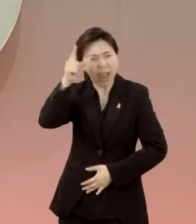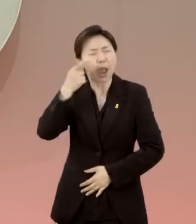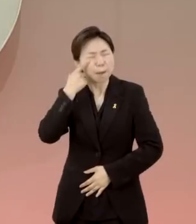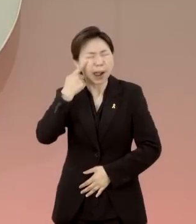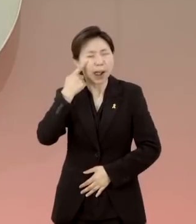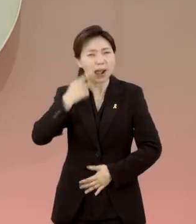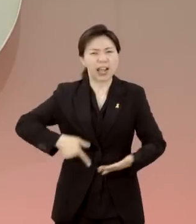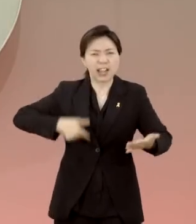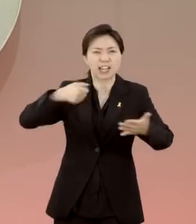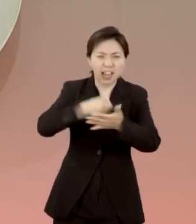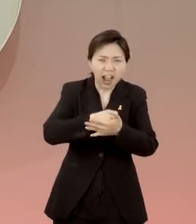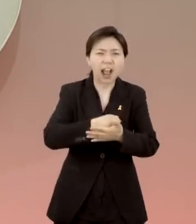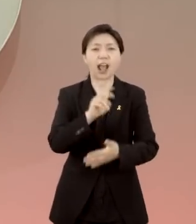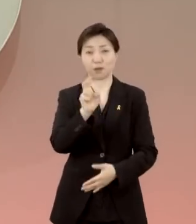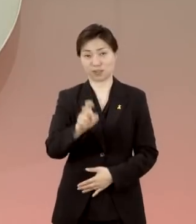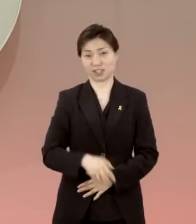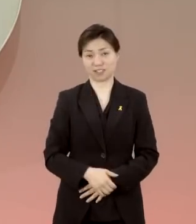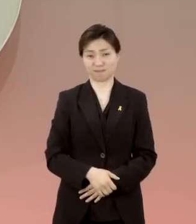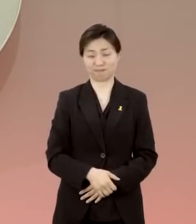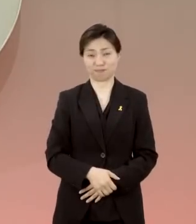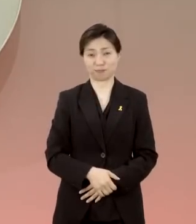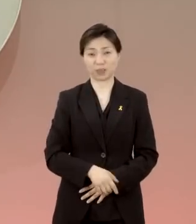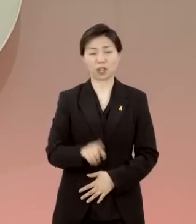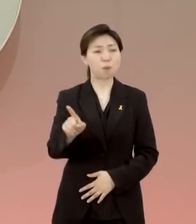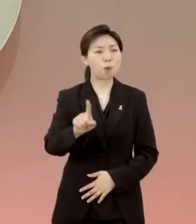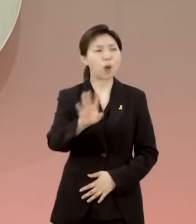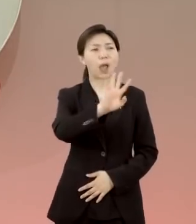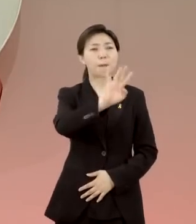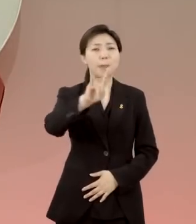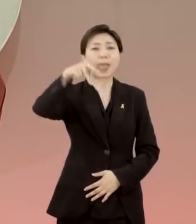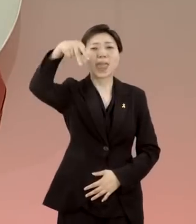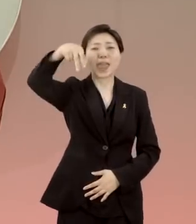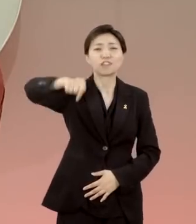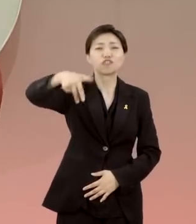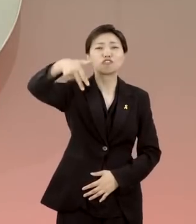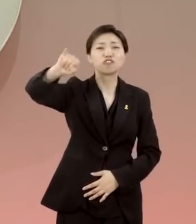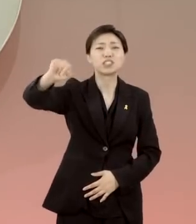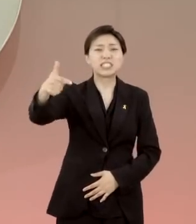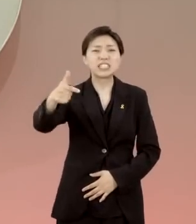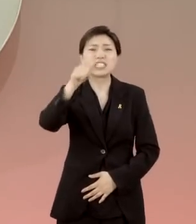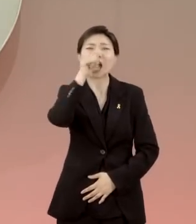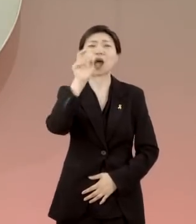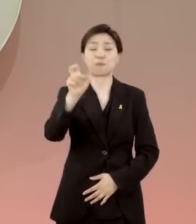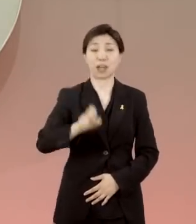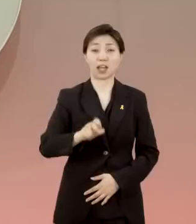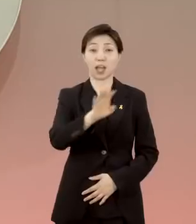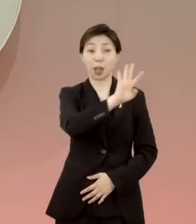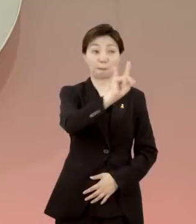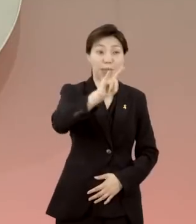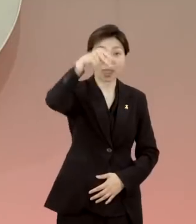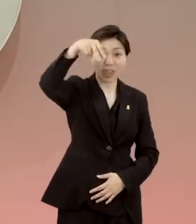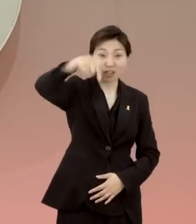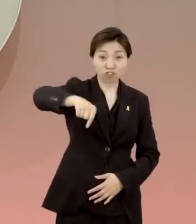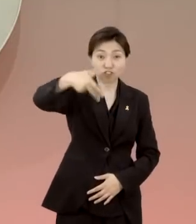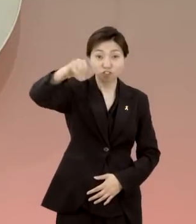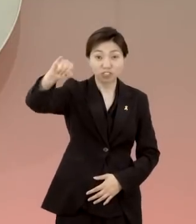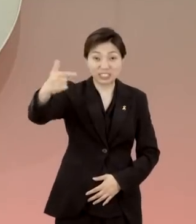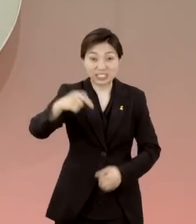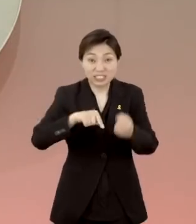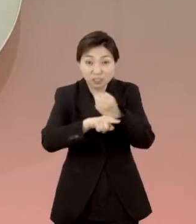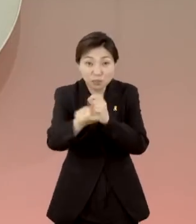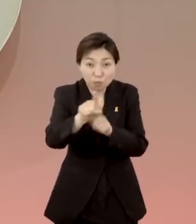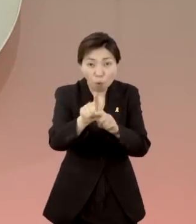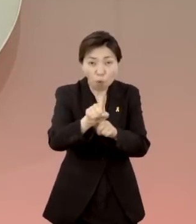모임에 못 들어올 줄 알아라 그렇게 이제 좀 배수진의 친 거죠 전쟁에 나갈 때